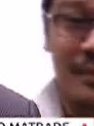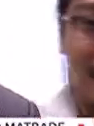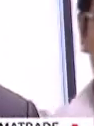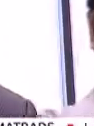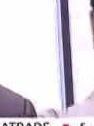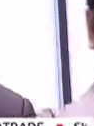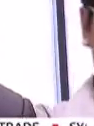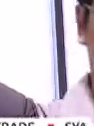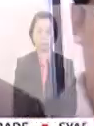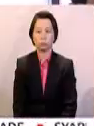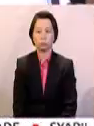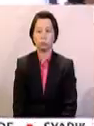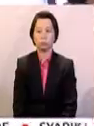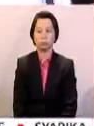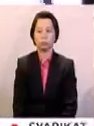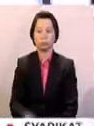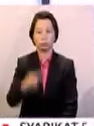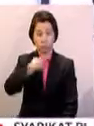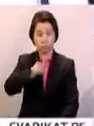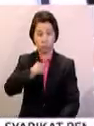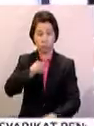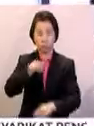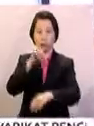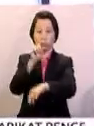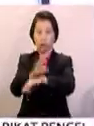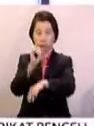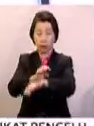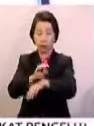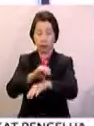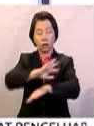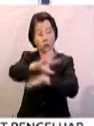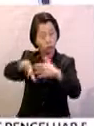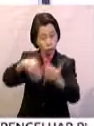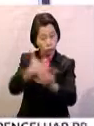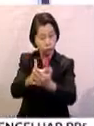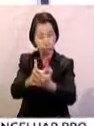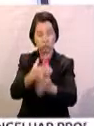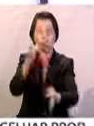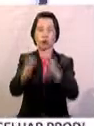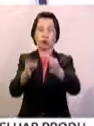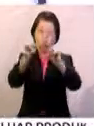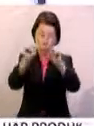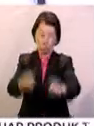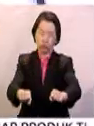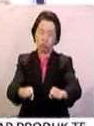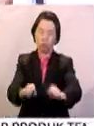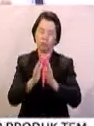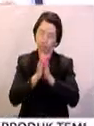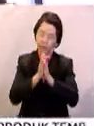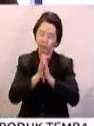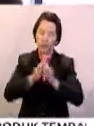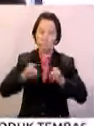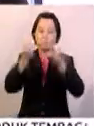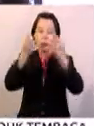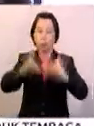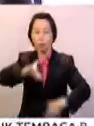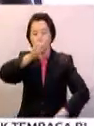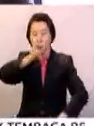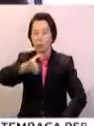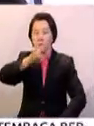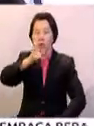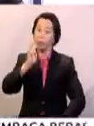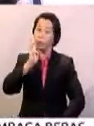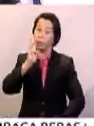ini saya ya menasihatkan semua kalau boleh ya pertama-tamanya Ya banyakkan minum air